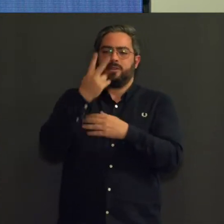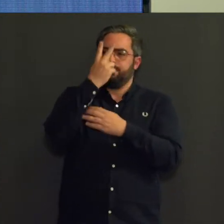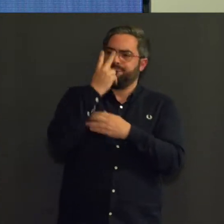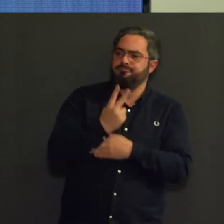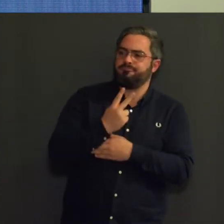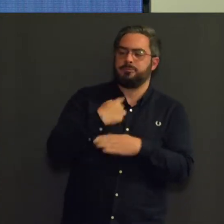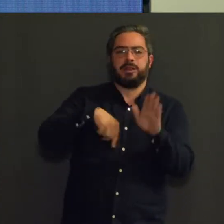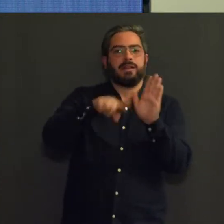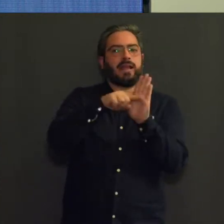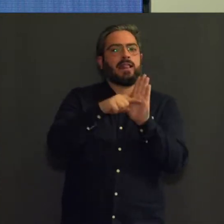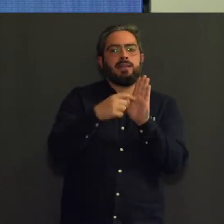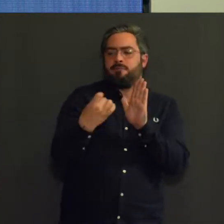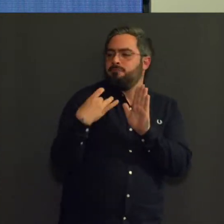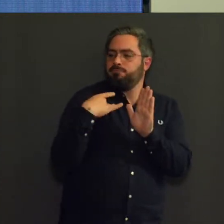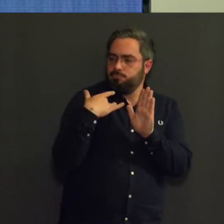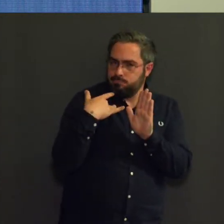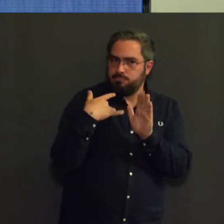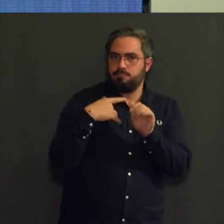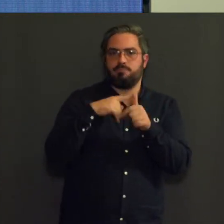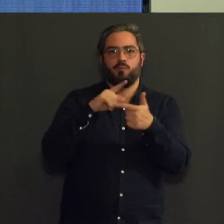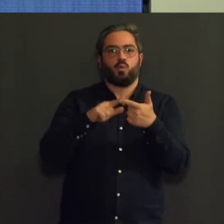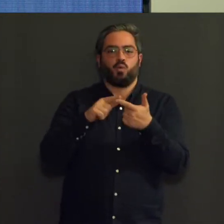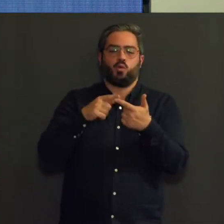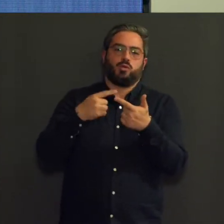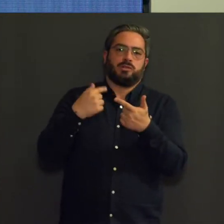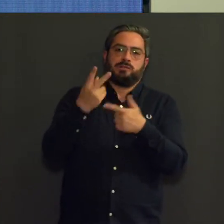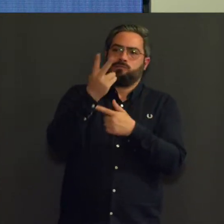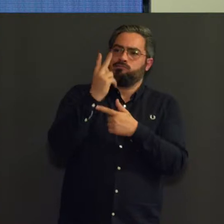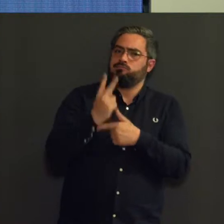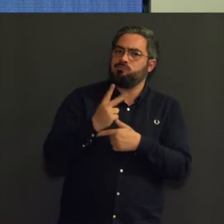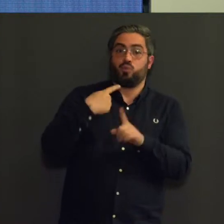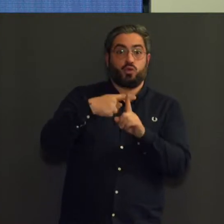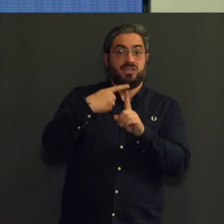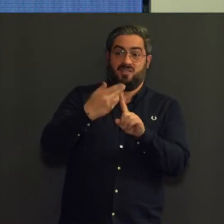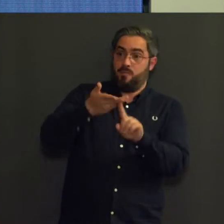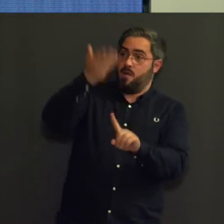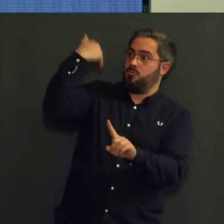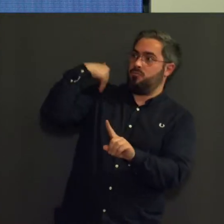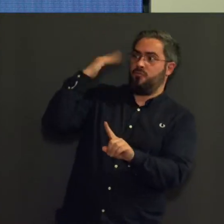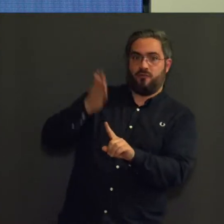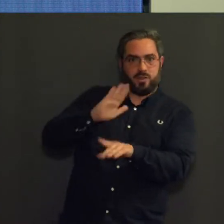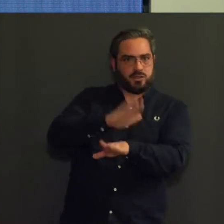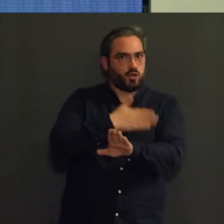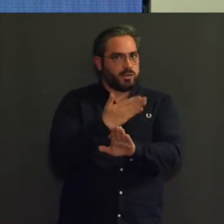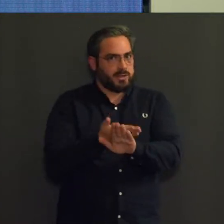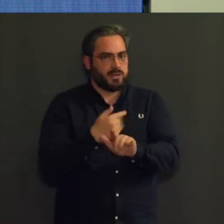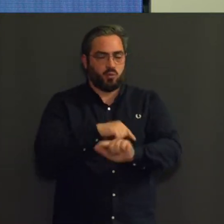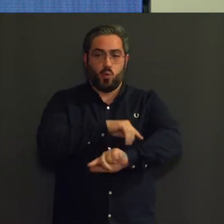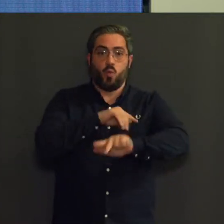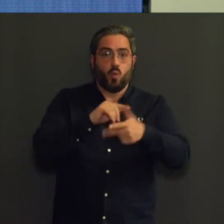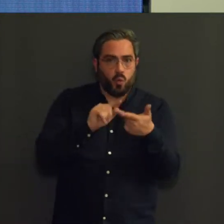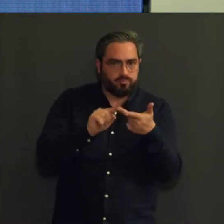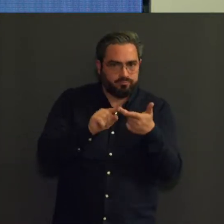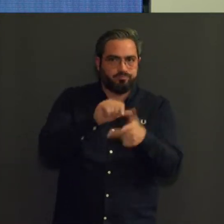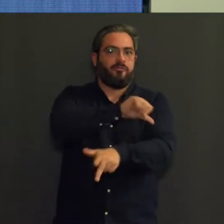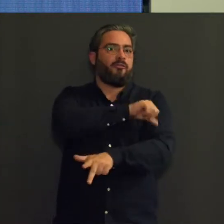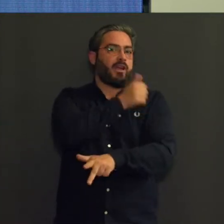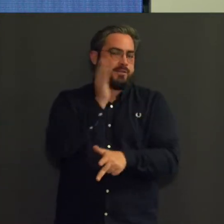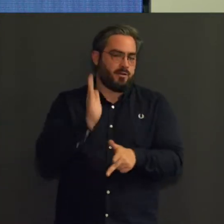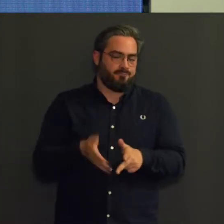récent, sur un test positif ancien en ayant guéri ou sur le fait d'être vacciné. Par